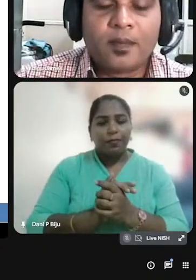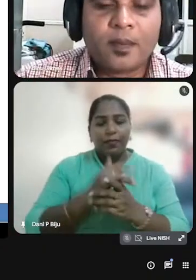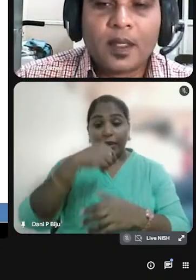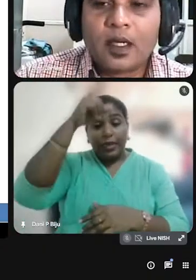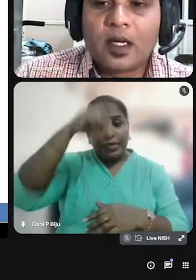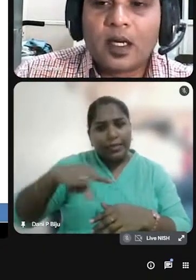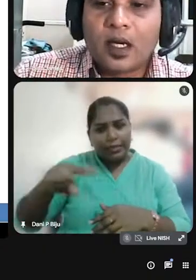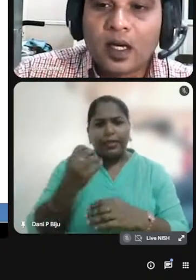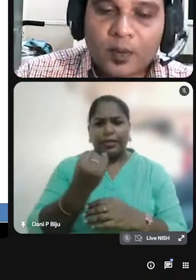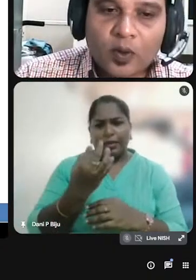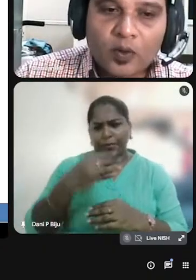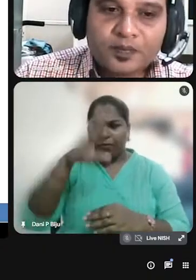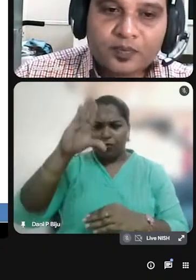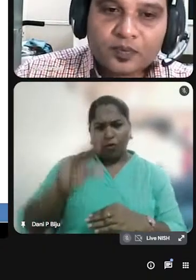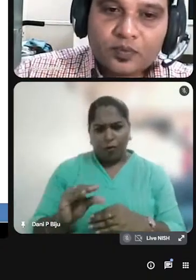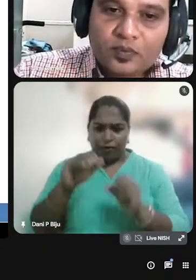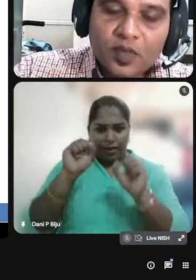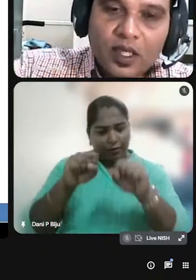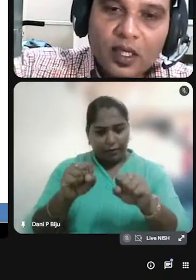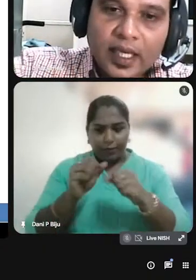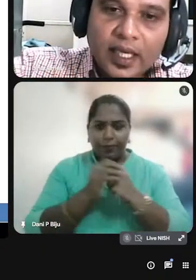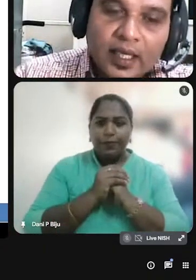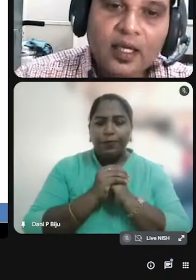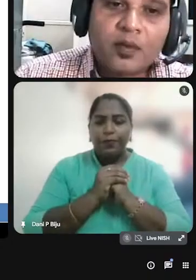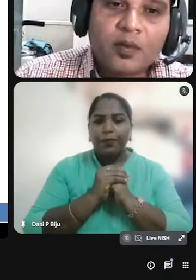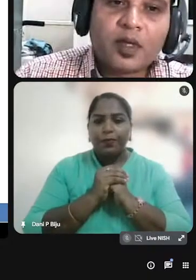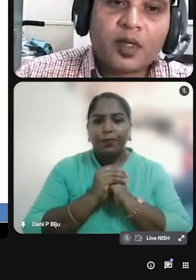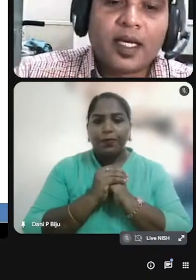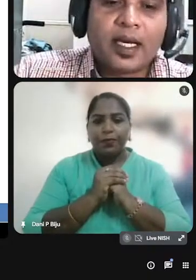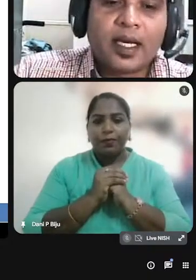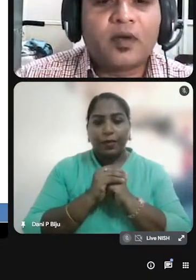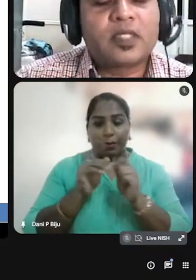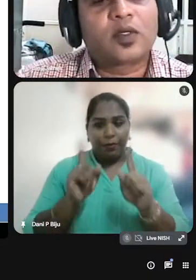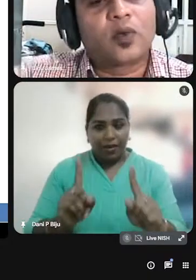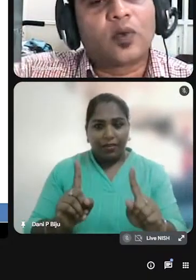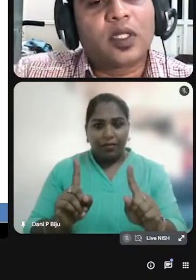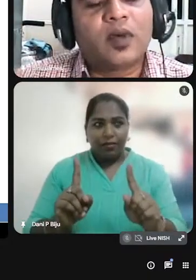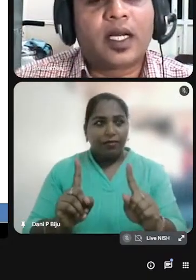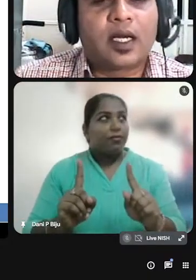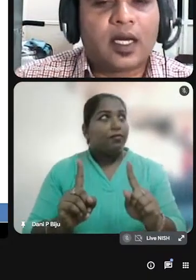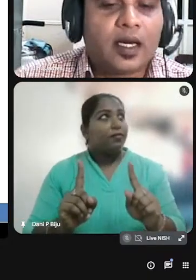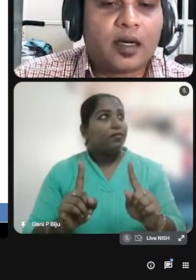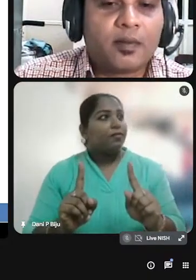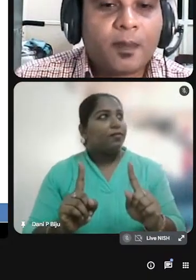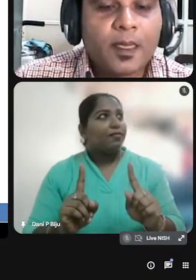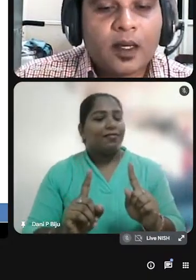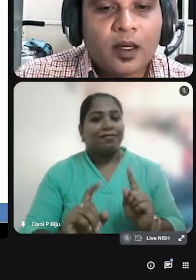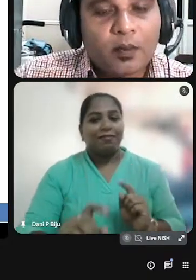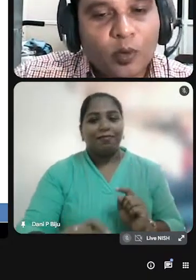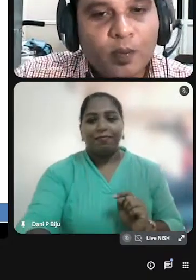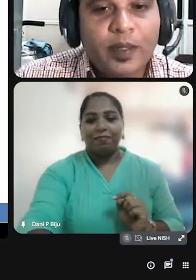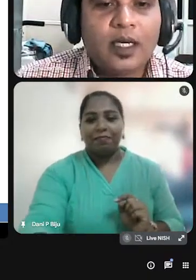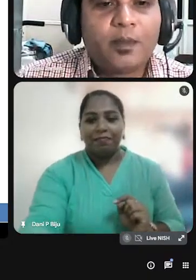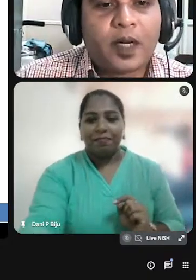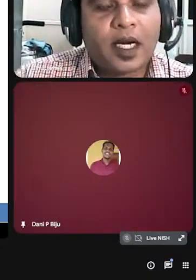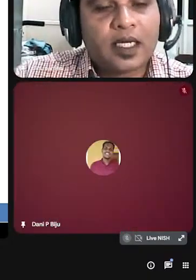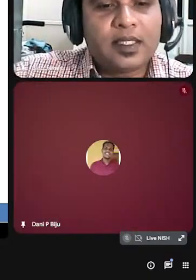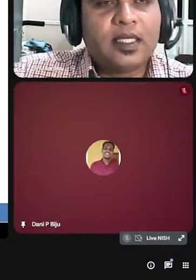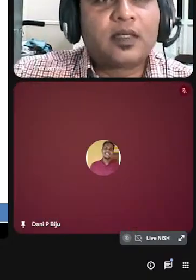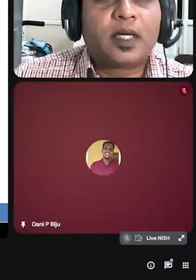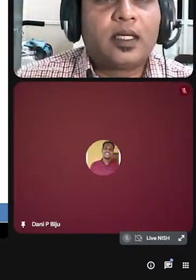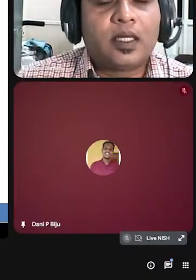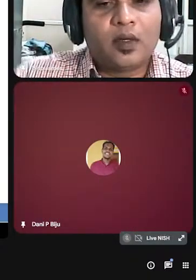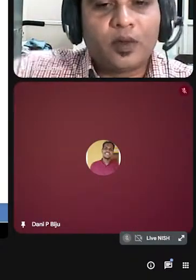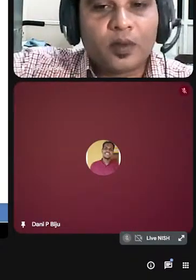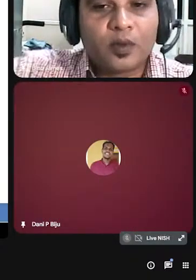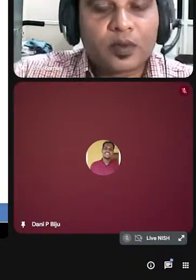കുറവാണ്. അപ്പോ എങ്കിലും നമ്പർ വൈസ് കൂടുതൽ വരാൻ കാരണം മുംബൈയിൽ പാഴ്സി